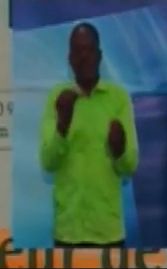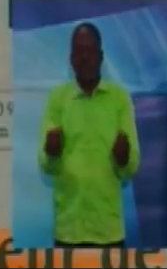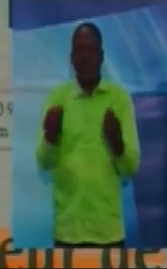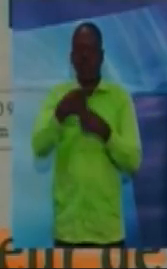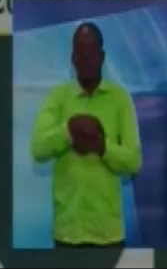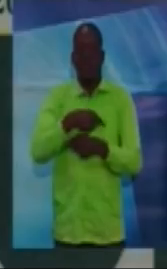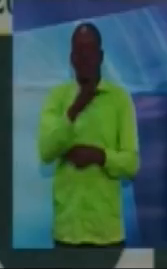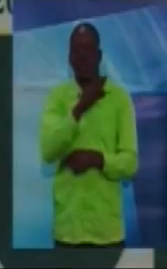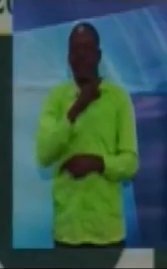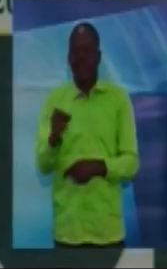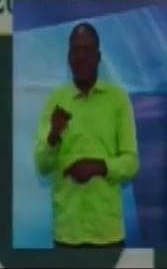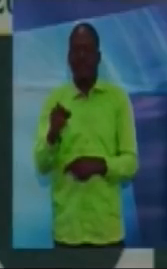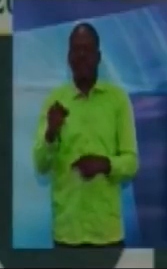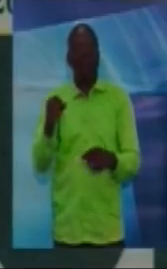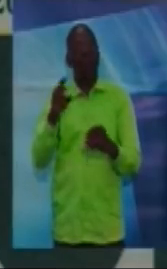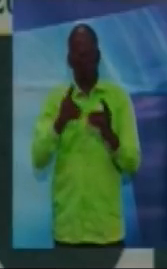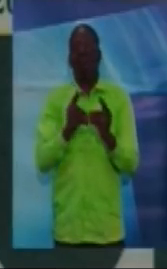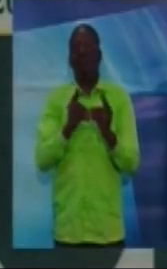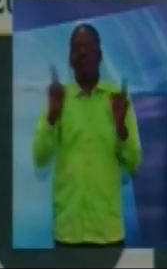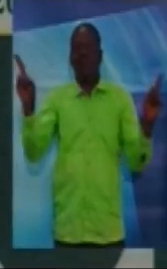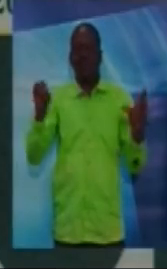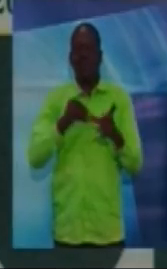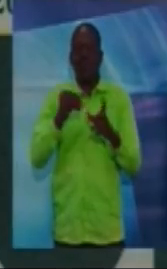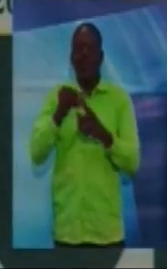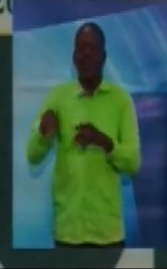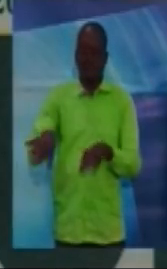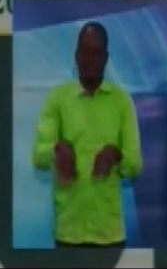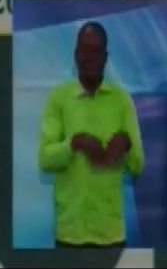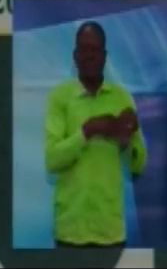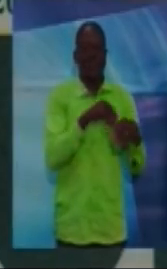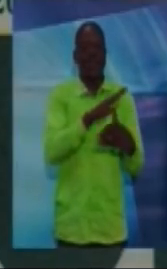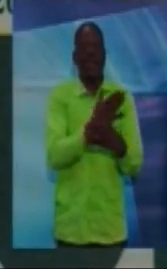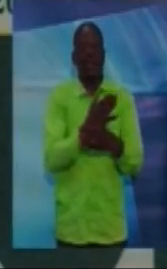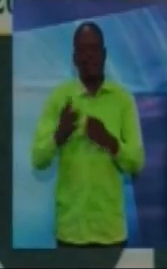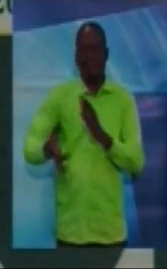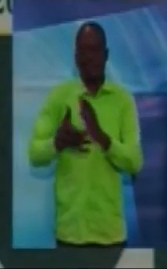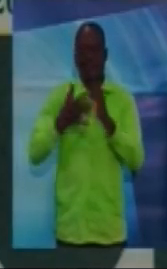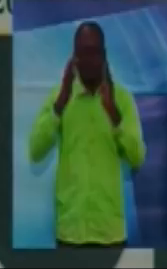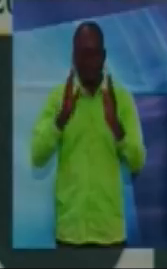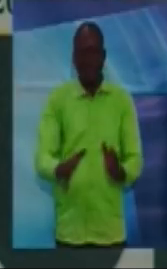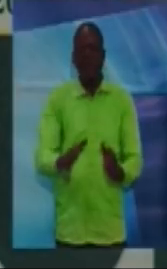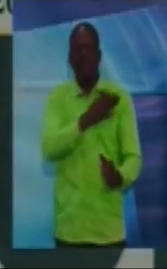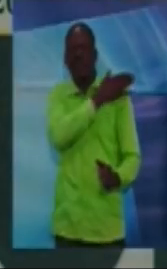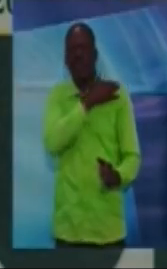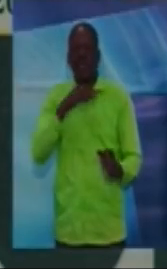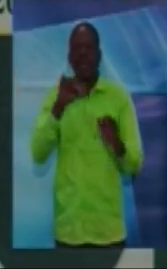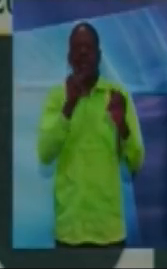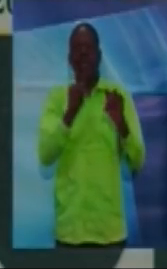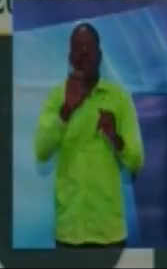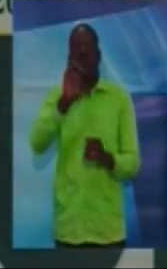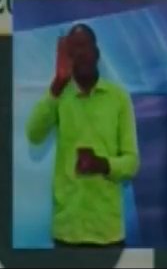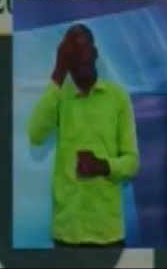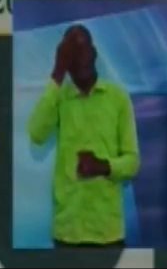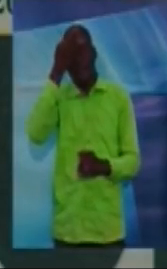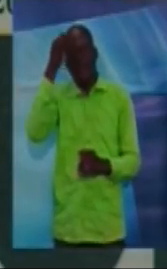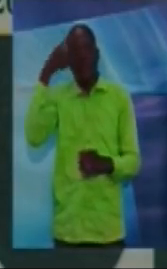Faso. Le divorce ou le mariage, c'est selon, entre le technicien portugais et les étalons, est